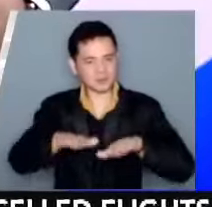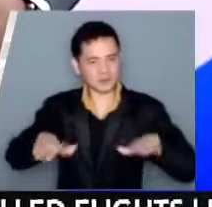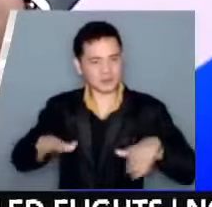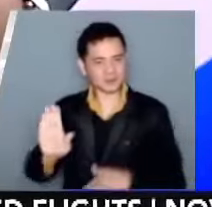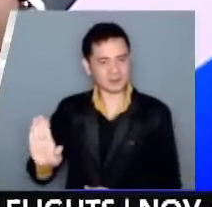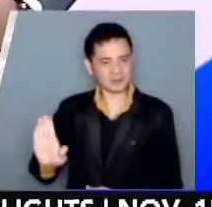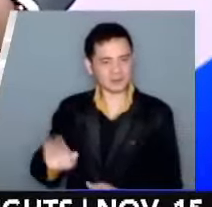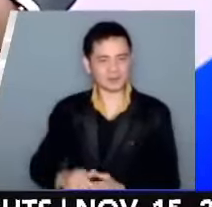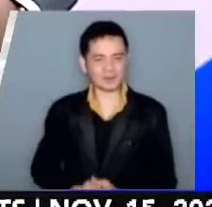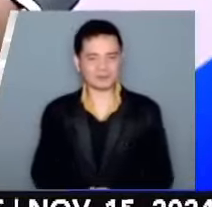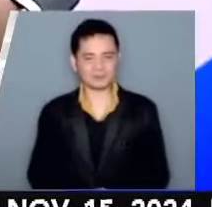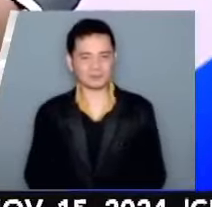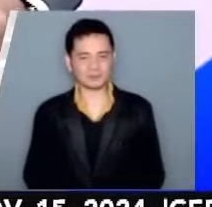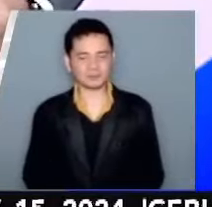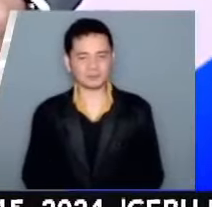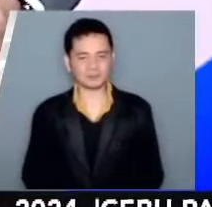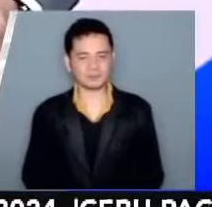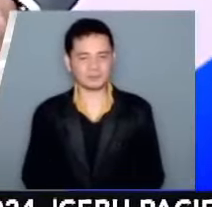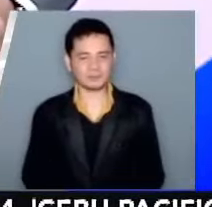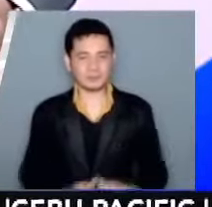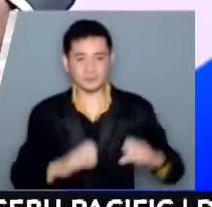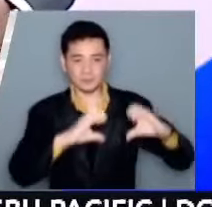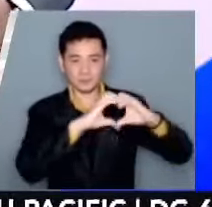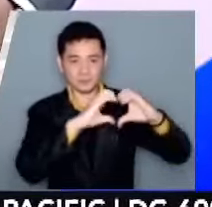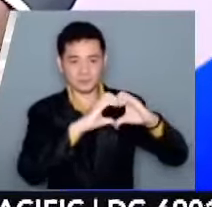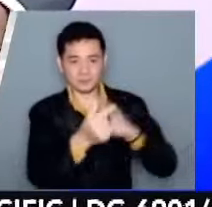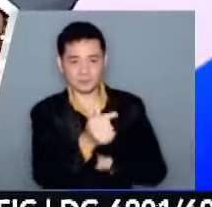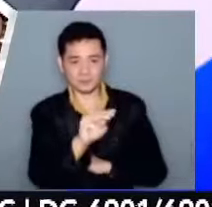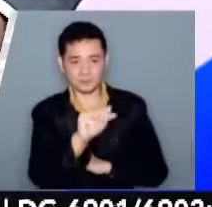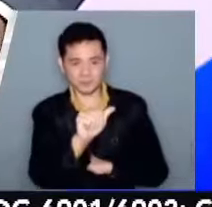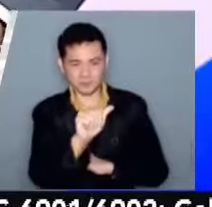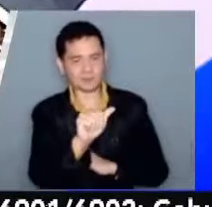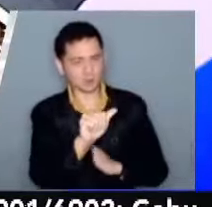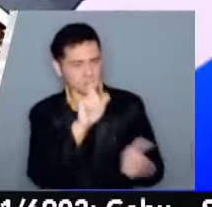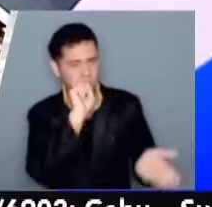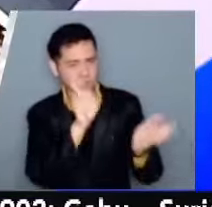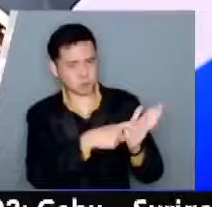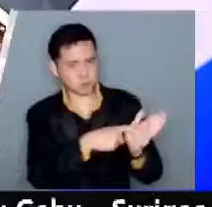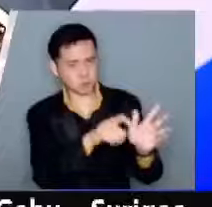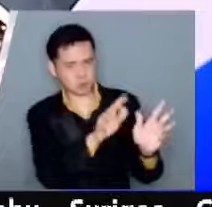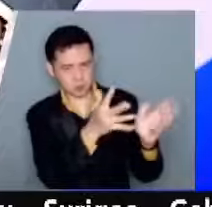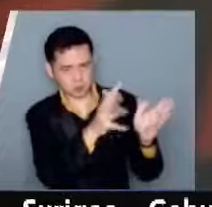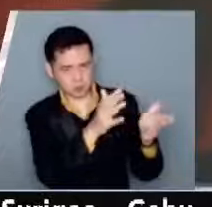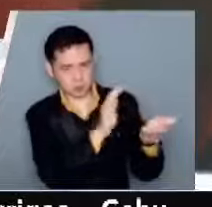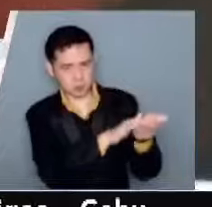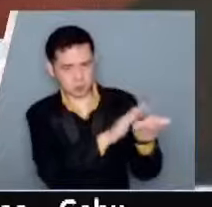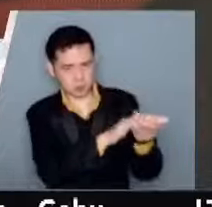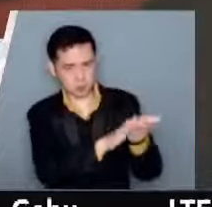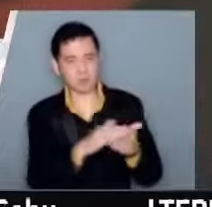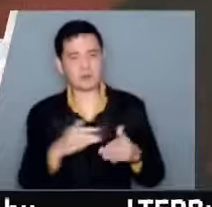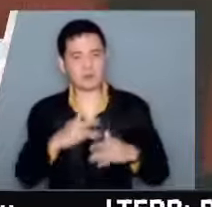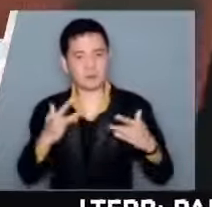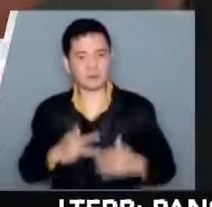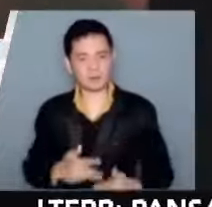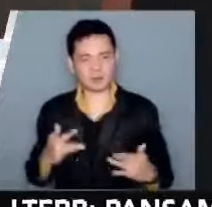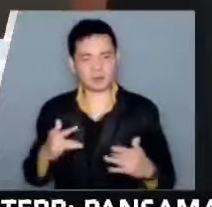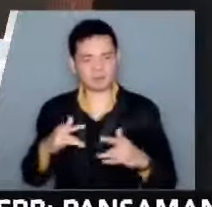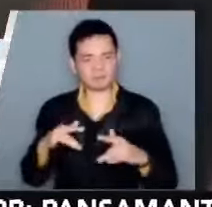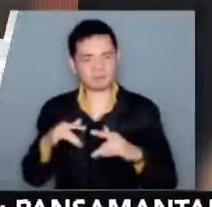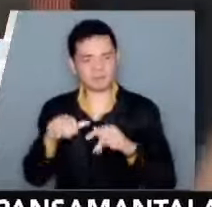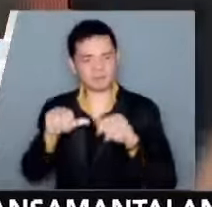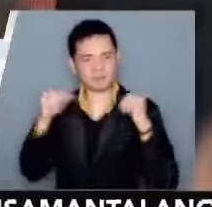Binigyan ng parangal ang GMA Network sa Philippine Heart Association Media Awards 2024. Nakatanggap ng award si Connie Season bilang